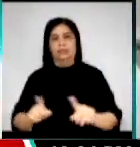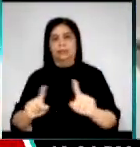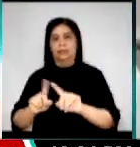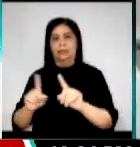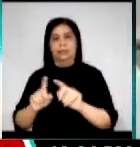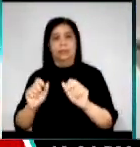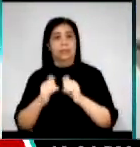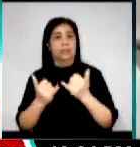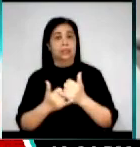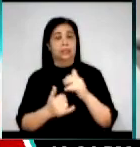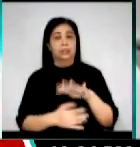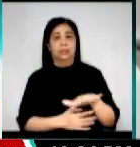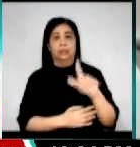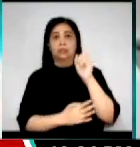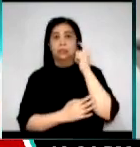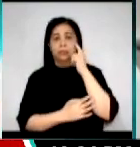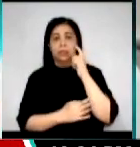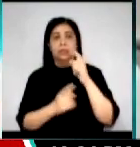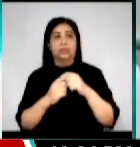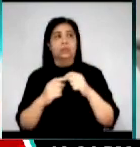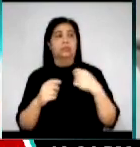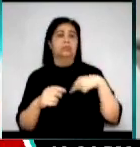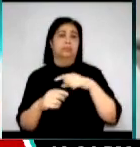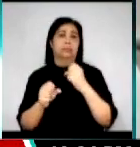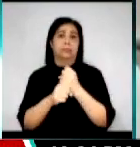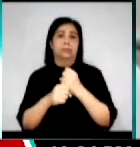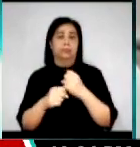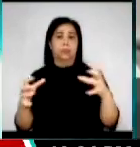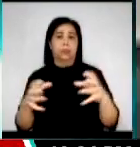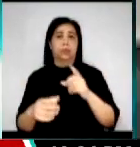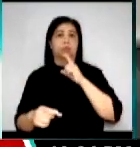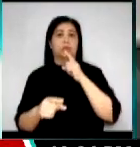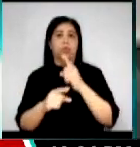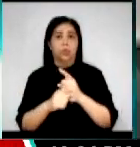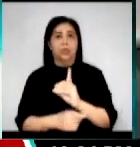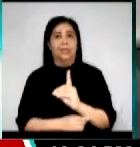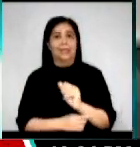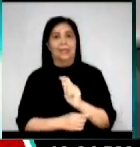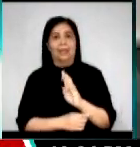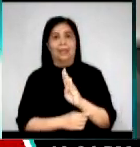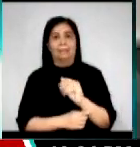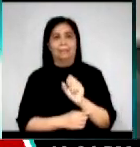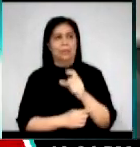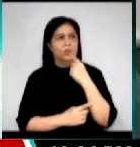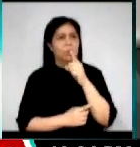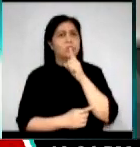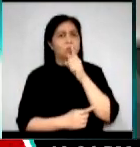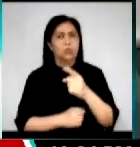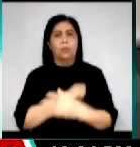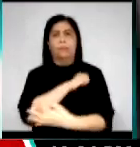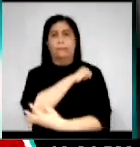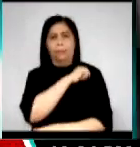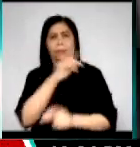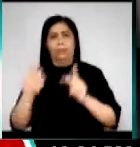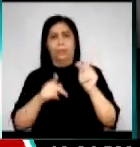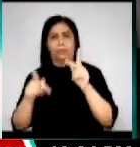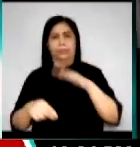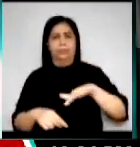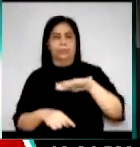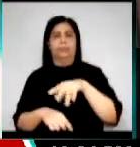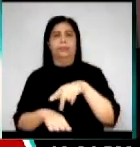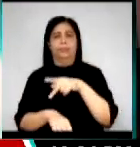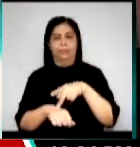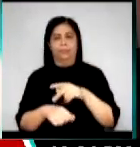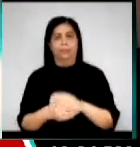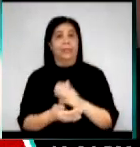gobyerno para makabuo po tayo ng talagang database ng mga indigent population dito sa ating bansa. May ilang